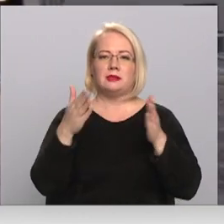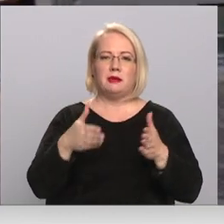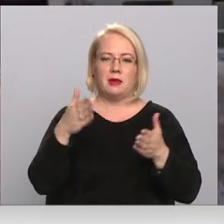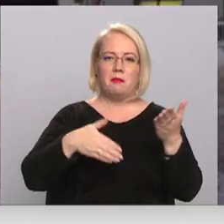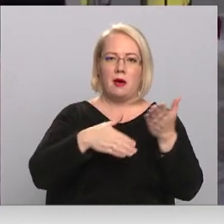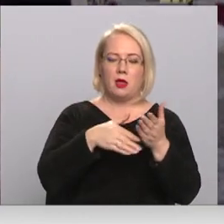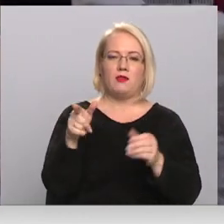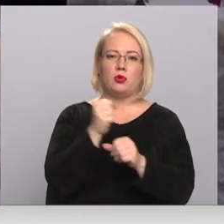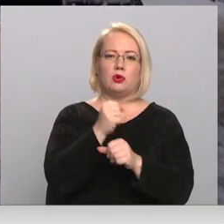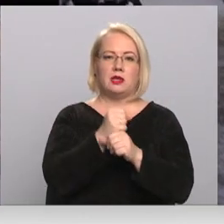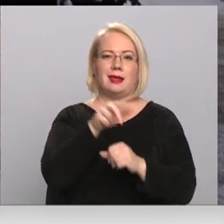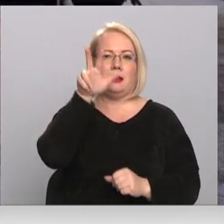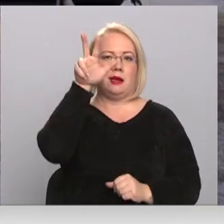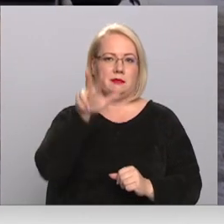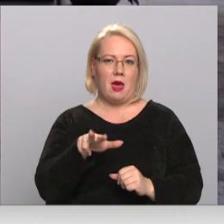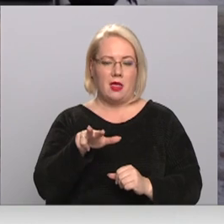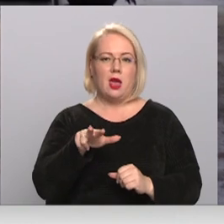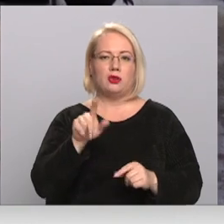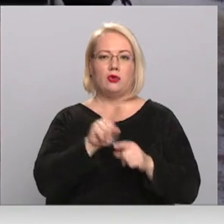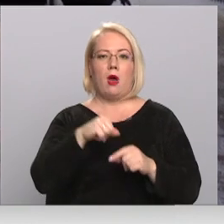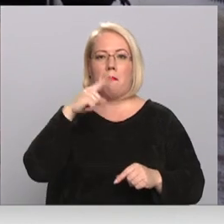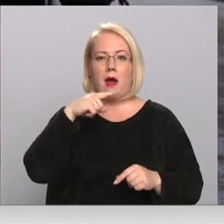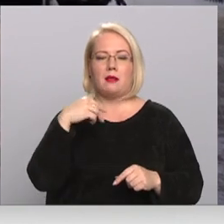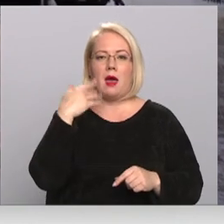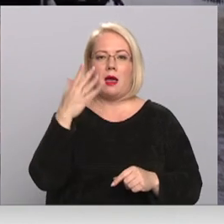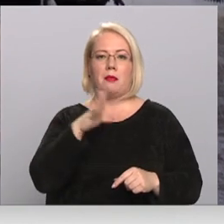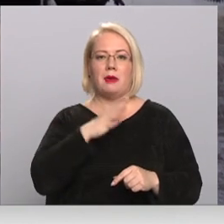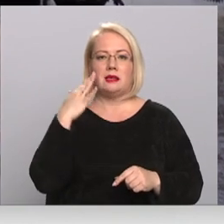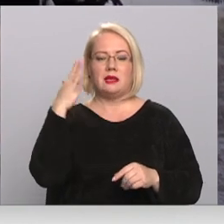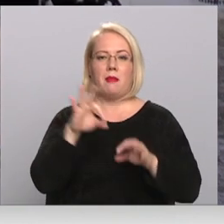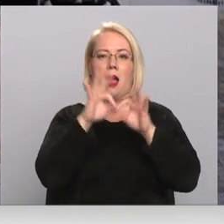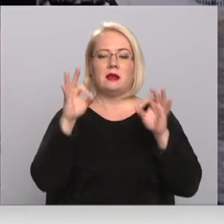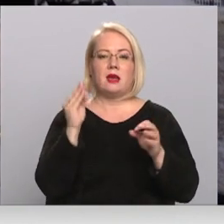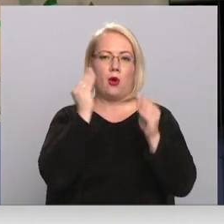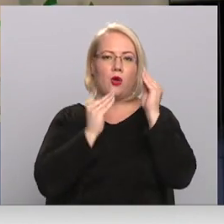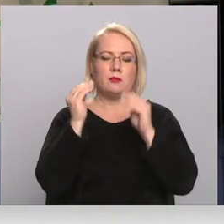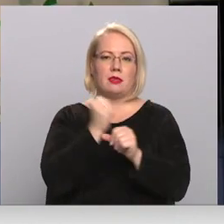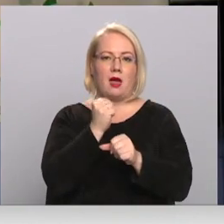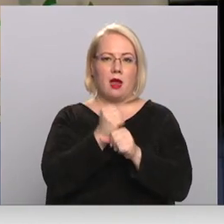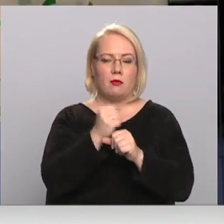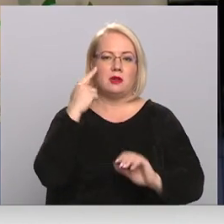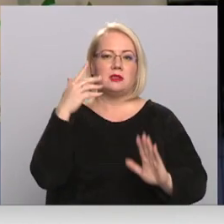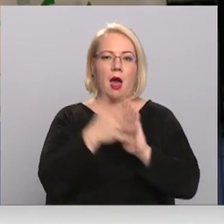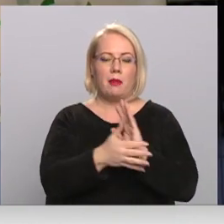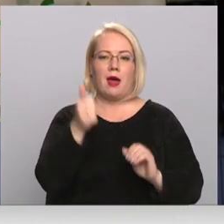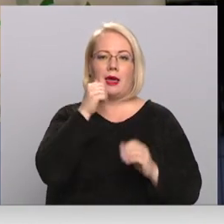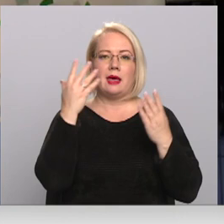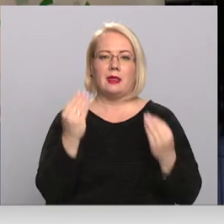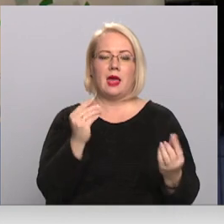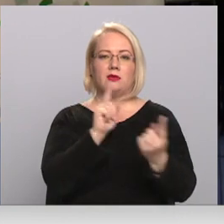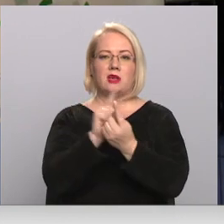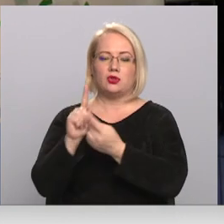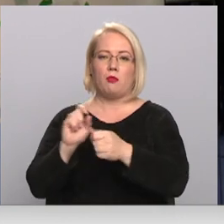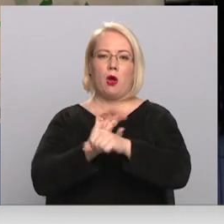viņa nostrādājusi vien 3 mēnešus, jo martā, kad pavīdējusi cerībā atsāk, kosmētiķis darbu sapratusi, ka ikdienu sastopoties ar